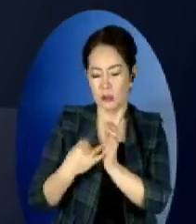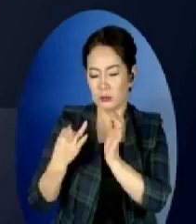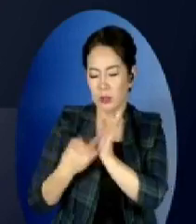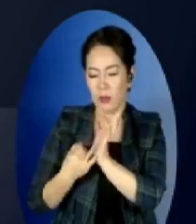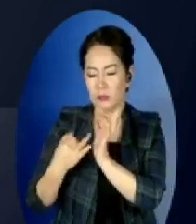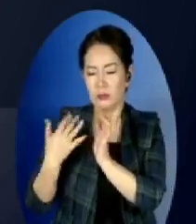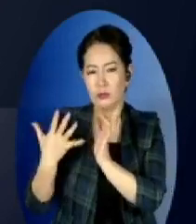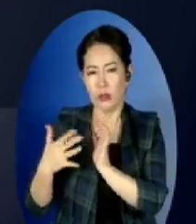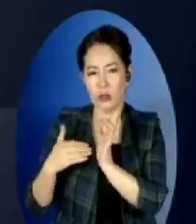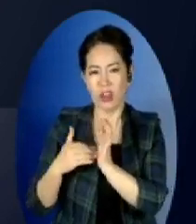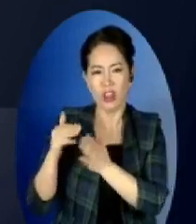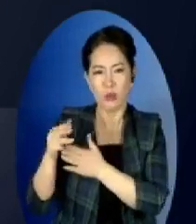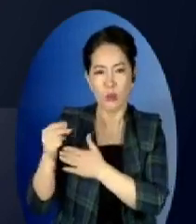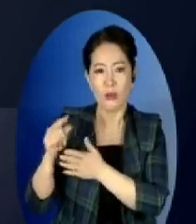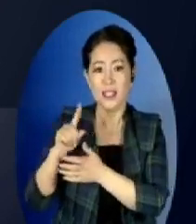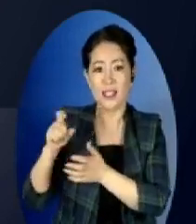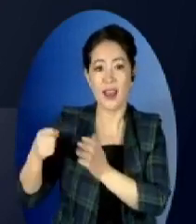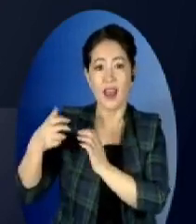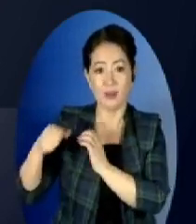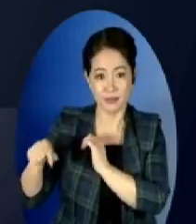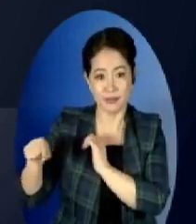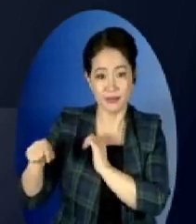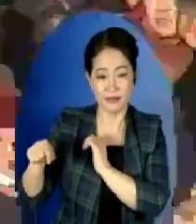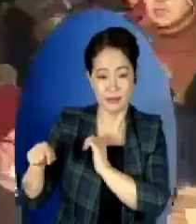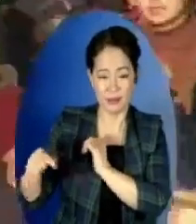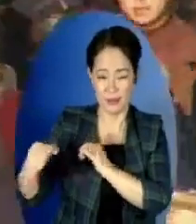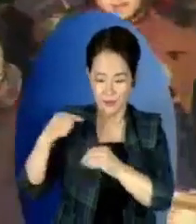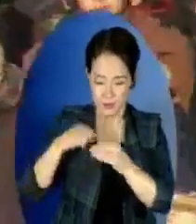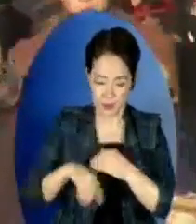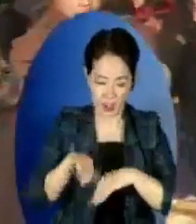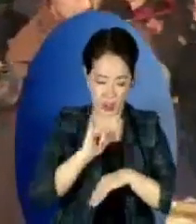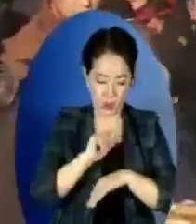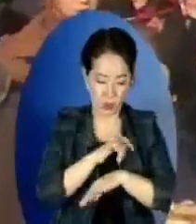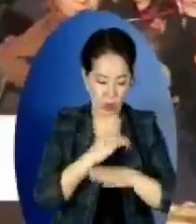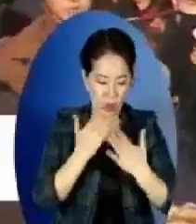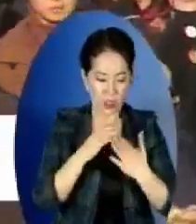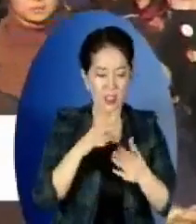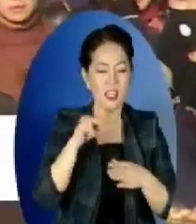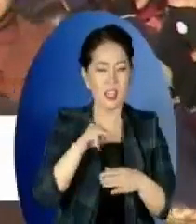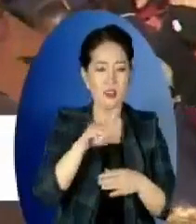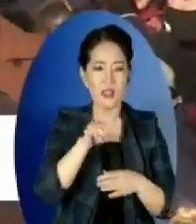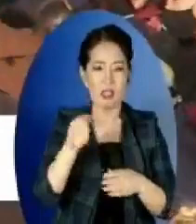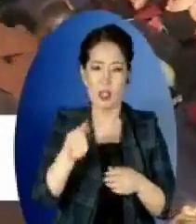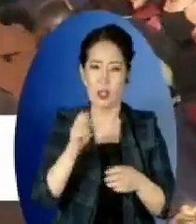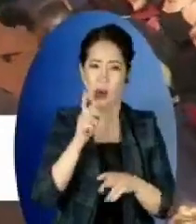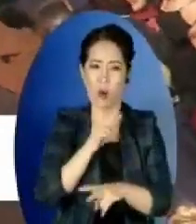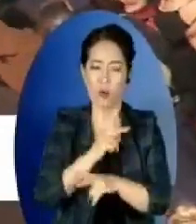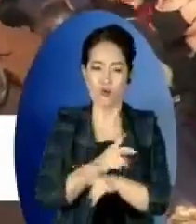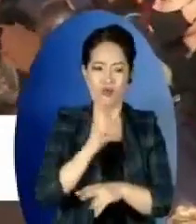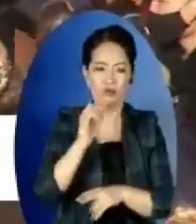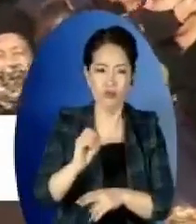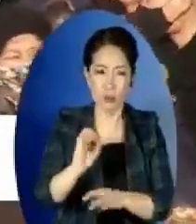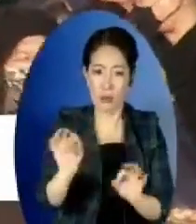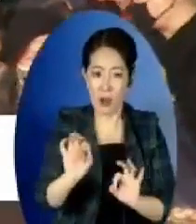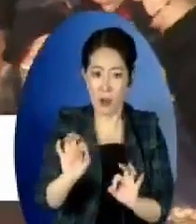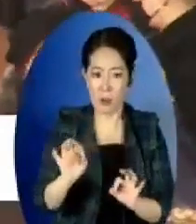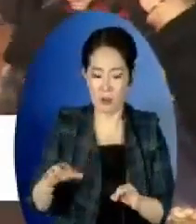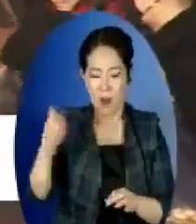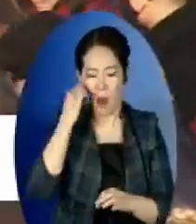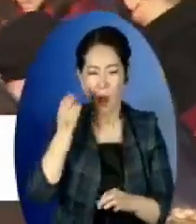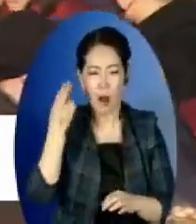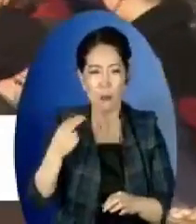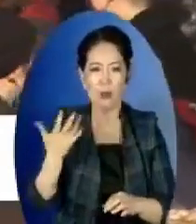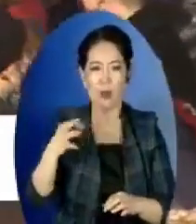зээлийн үлдэгдэлтэй байна гэсэн статистик гарсан. Улс их хурлын он тэтгэврийн зээлийг тэглэх хуулийн төслийг батлаагүй бол нийт ахмадуудын 50%